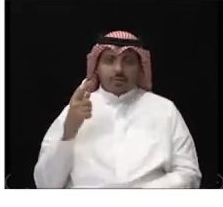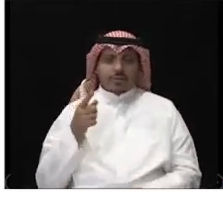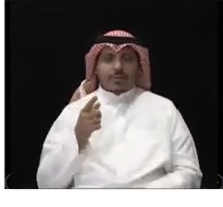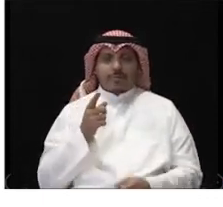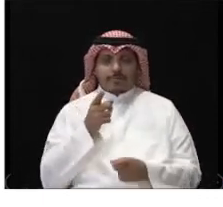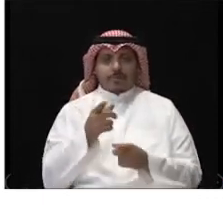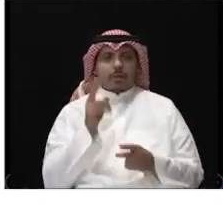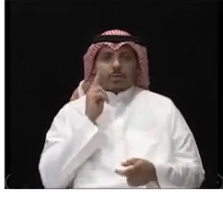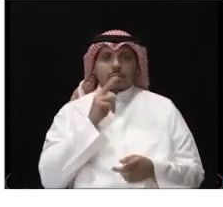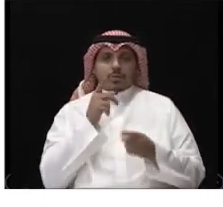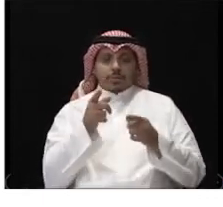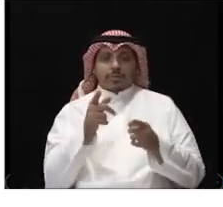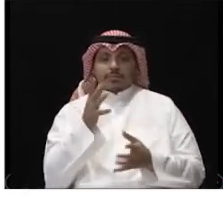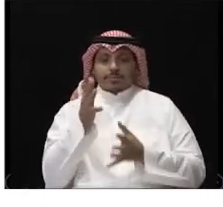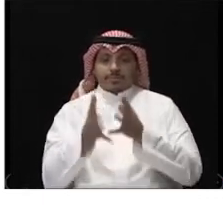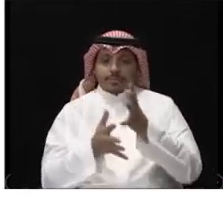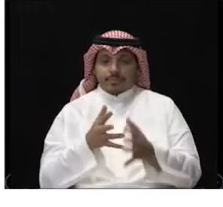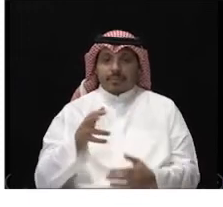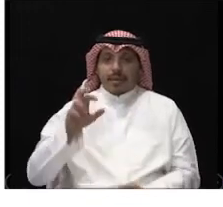ممتاز، وهنا،